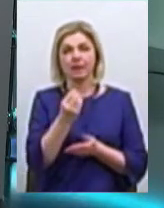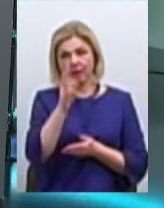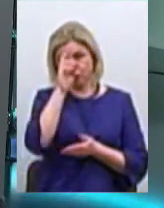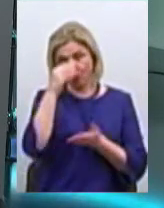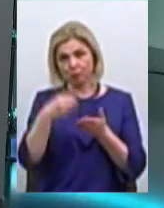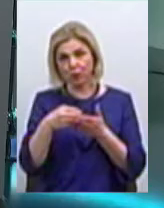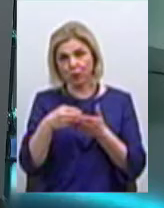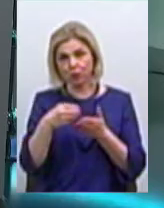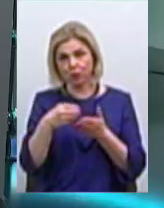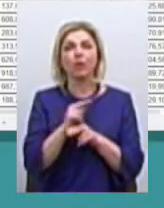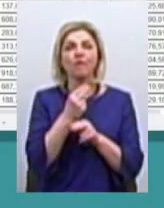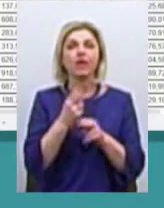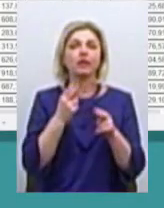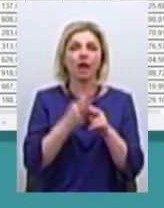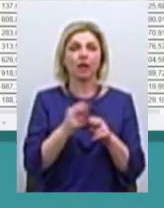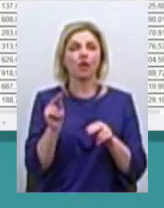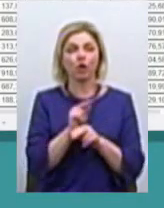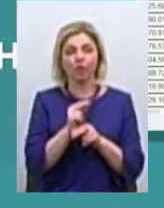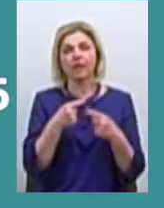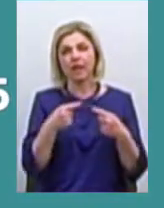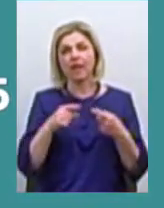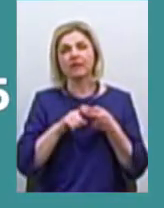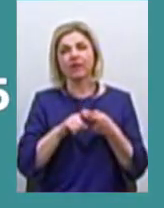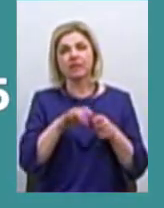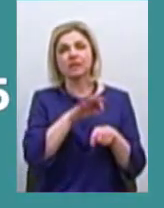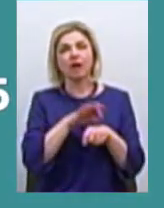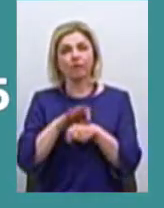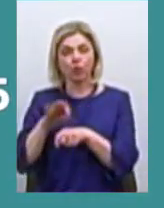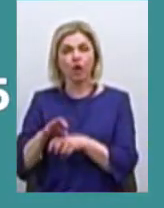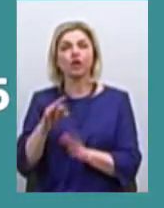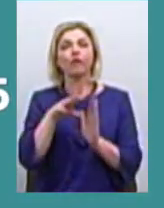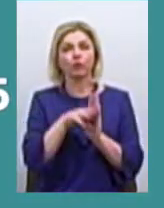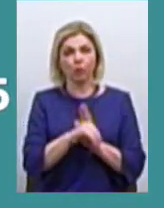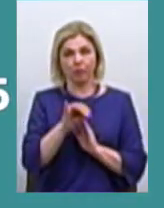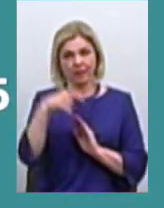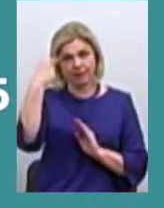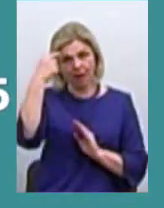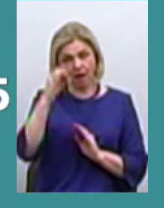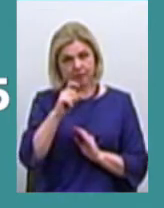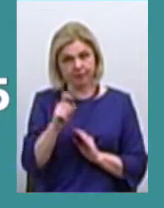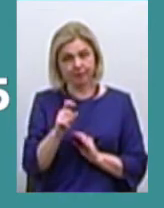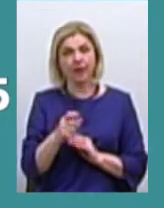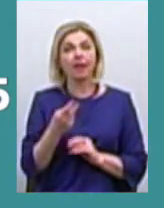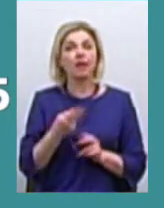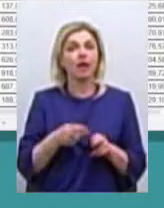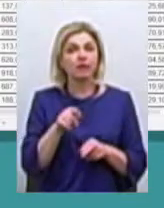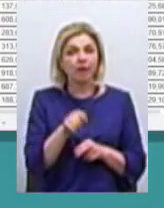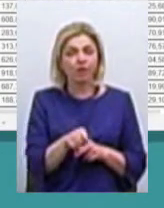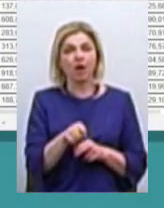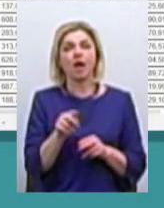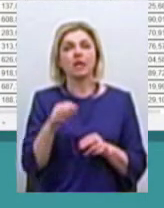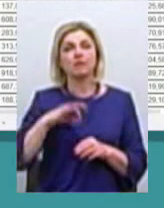для профілактики та лікування різних інфекційних захворювань, в тому числі сказу. Для цього